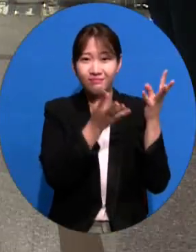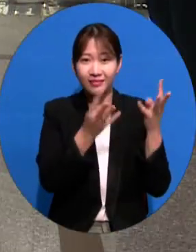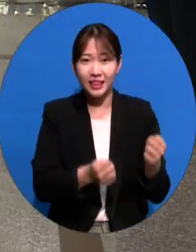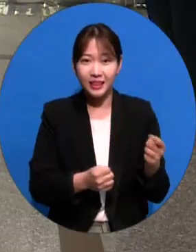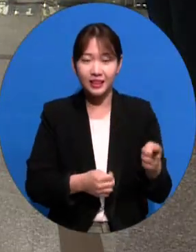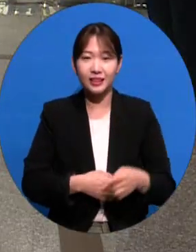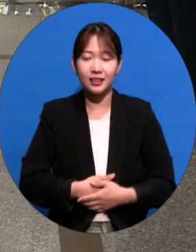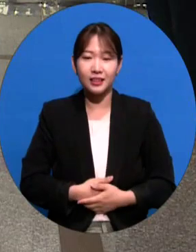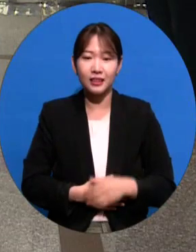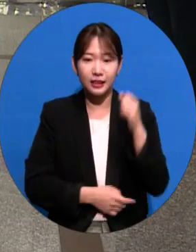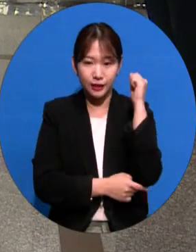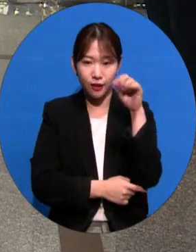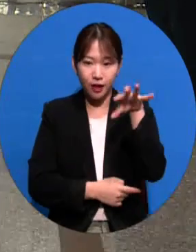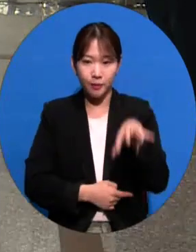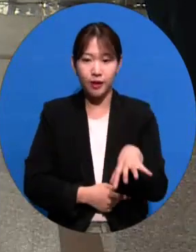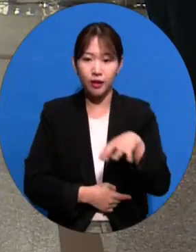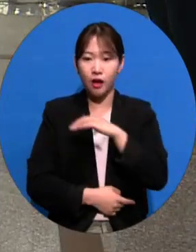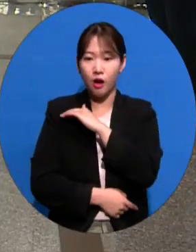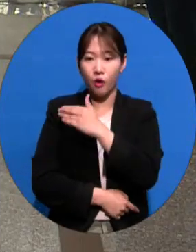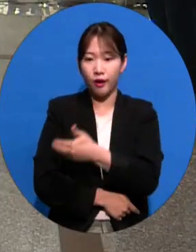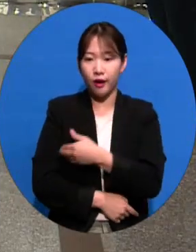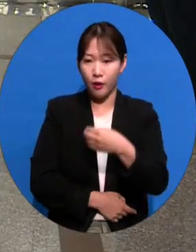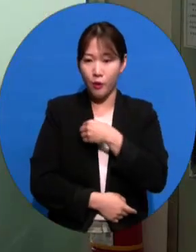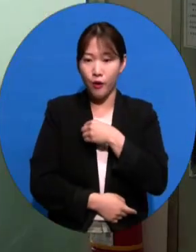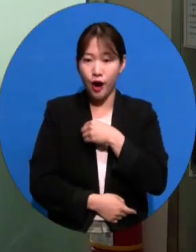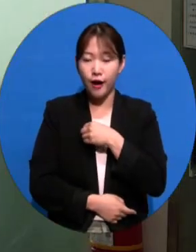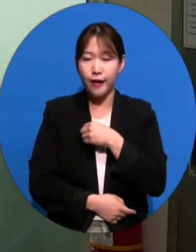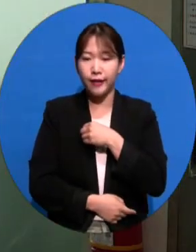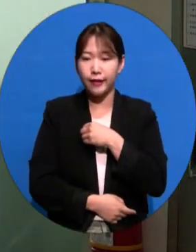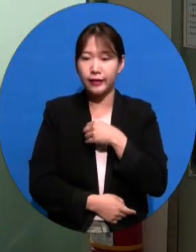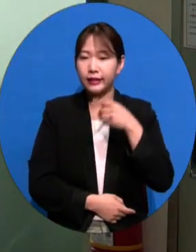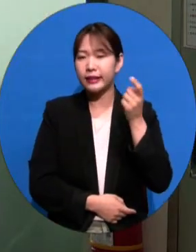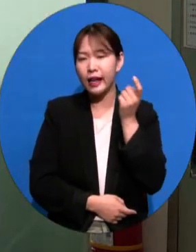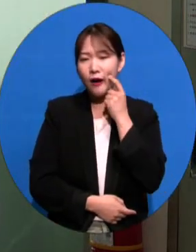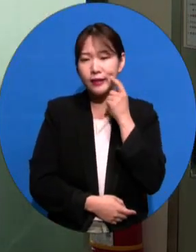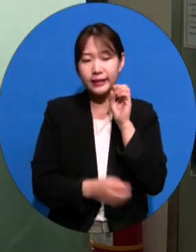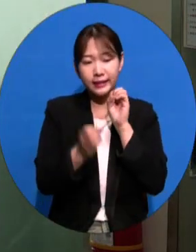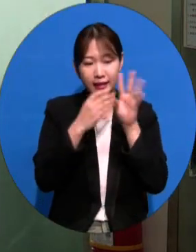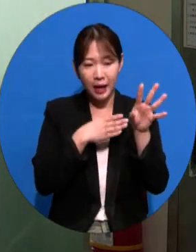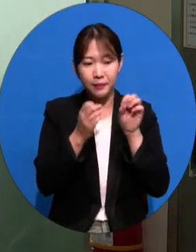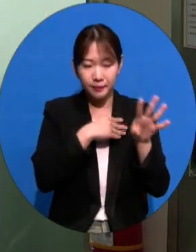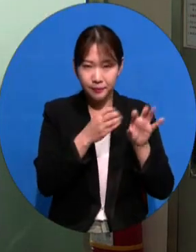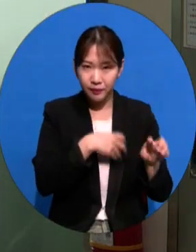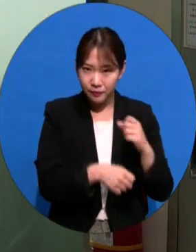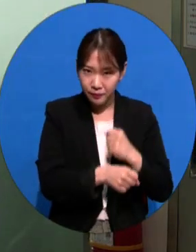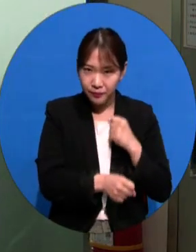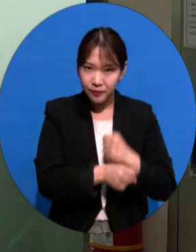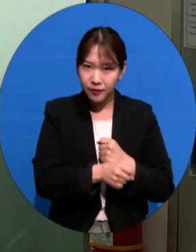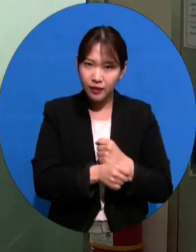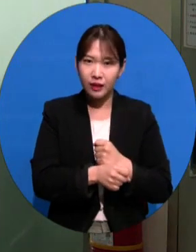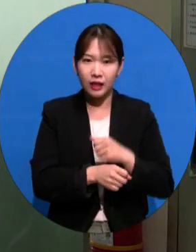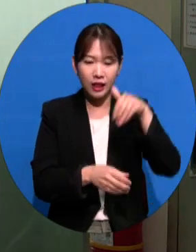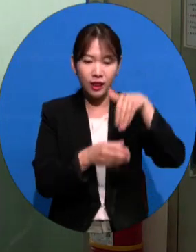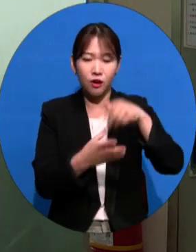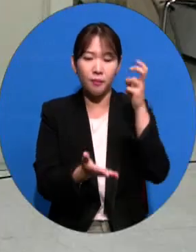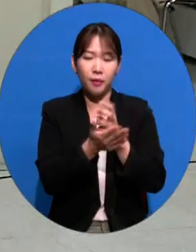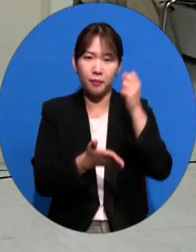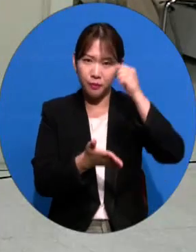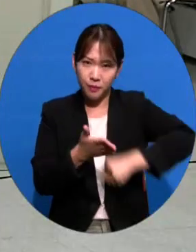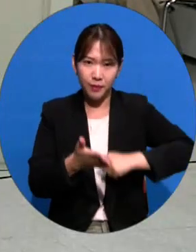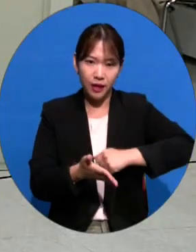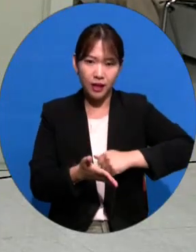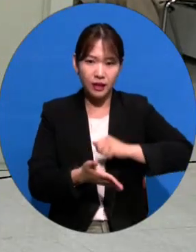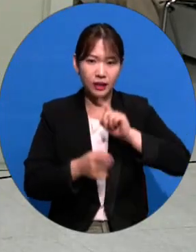마찬가지입니다. 영암에서는 권리당원 신분을 속인 채 거짓 응답이 이루어지는 등 선거법 위반 혐의가